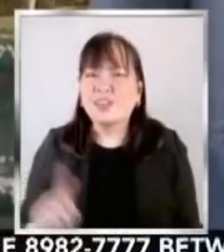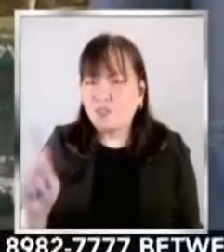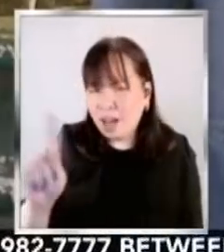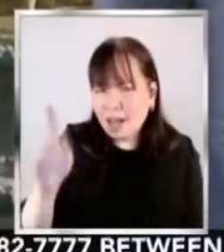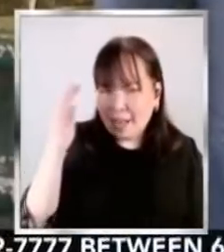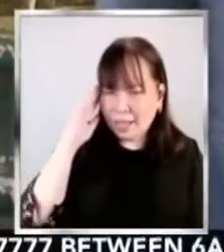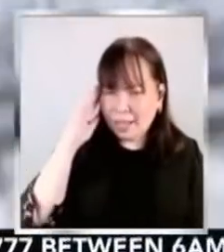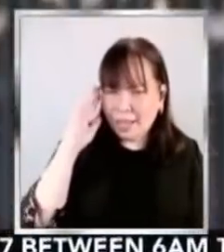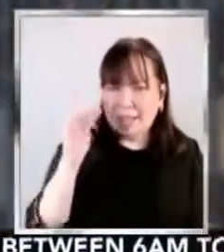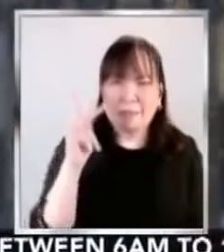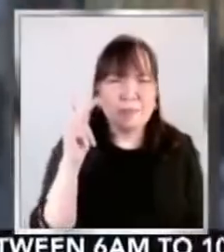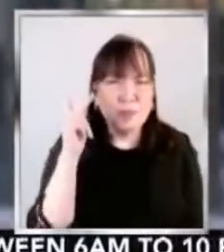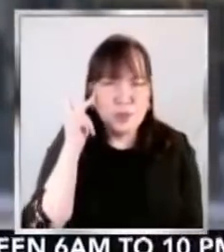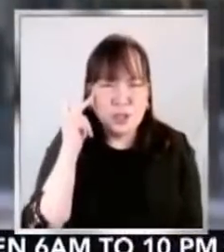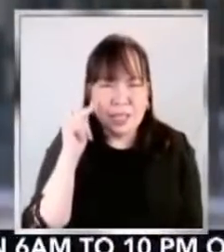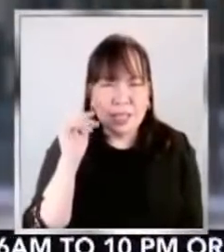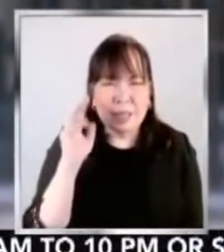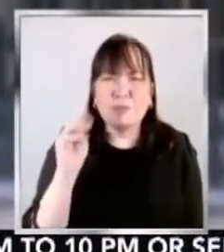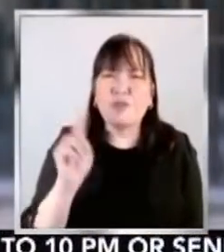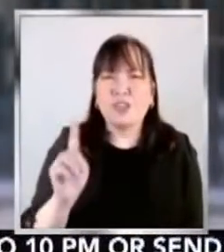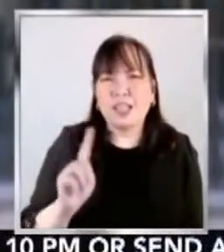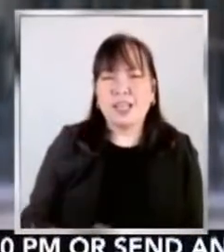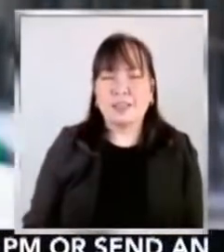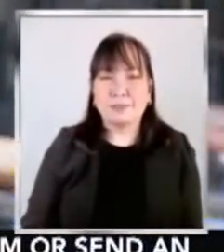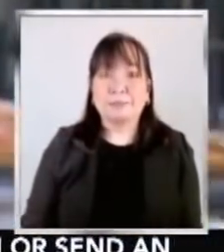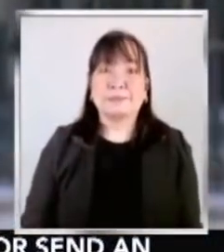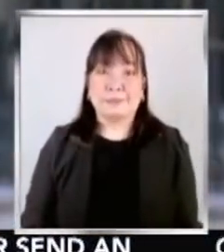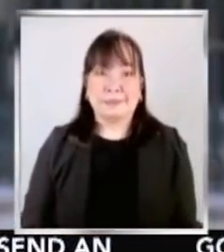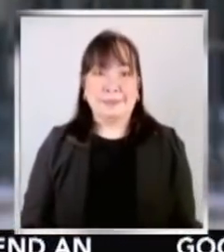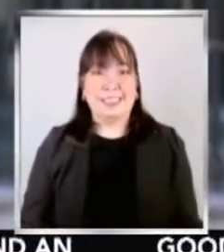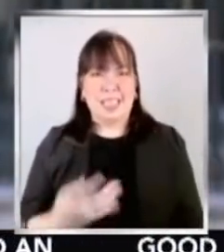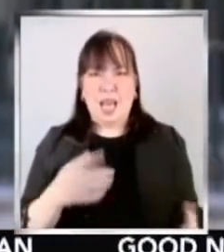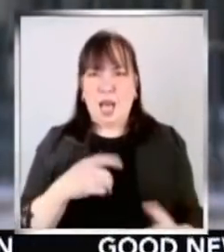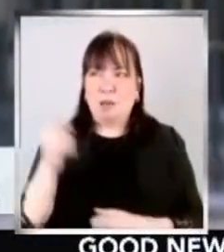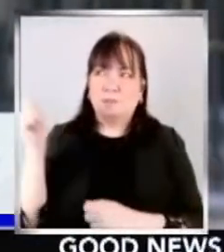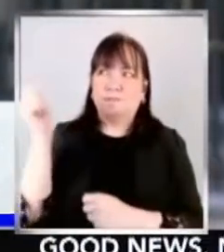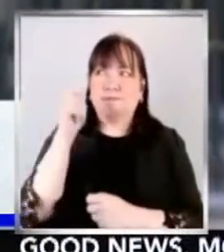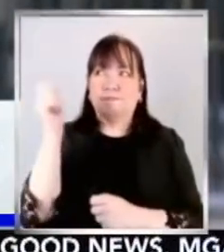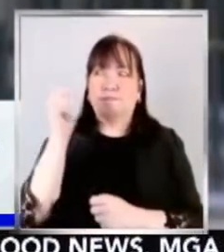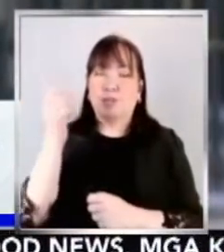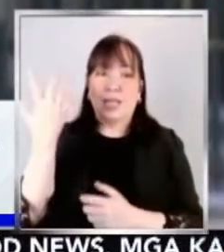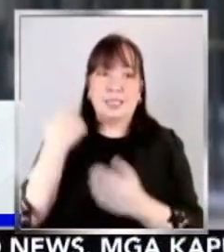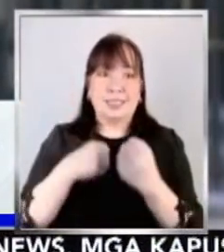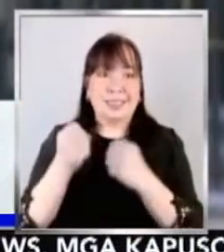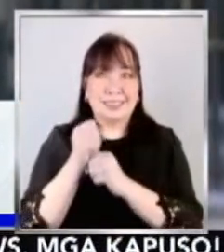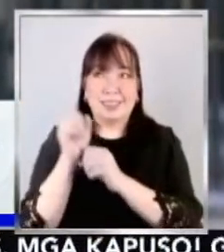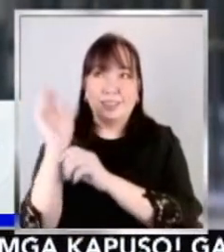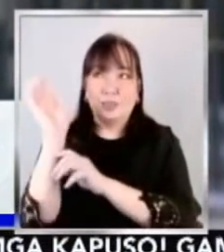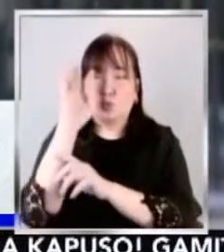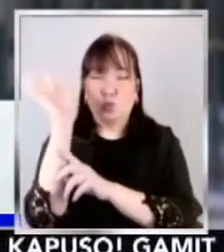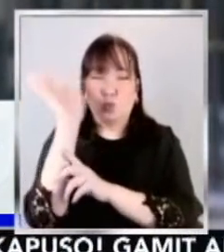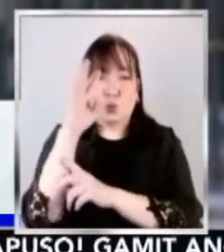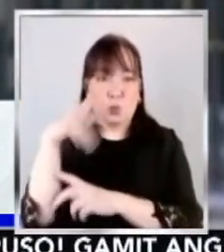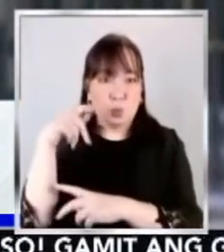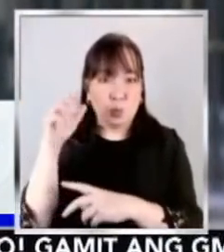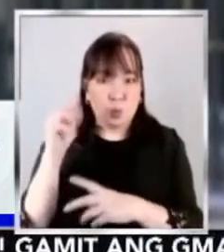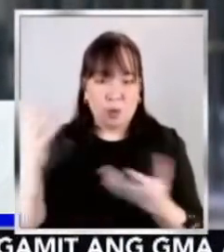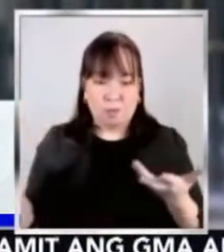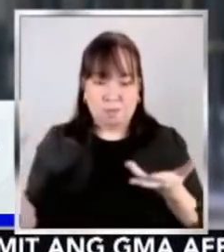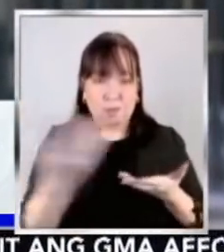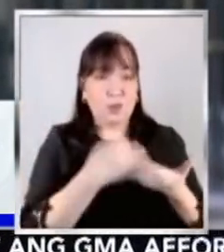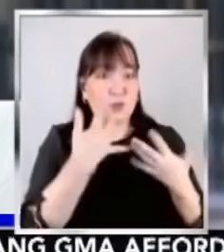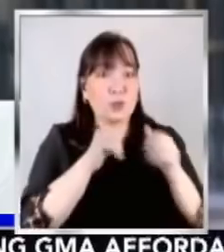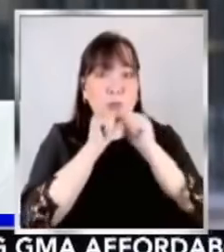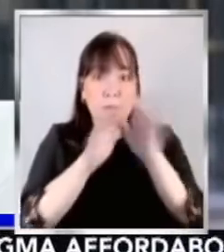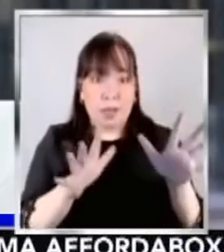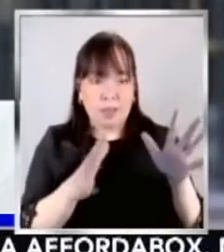Kim, ano na? Ito naman ang mga lumang palaspas na ginamit noong 1 taon. Kinukolekta ito ng simbahan dahil ito'y nabasbasa na. Ito'y sinusunog at